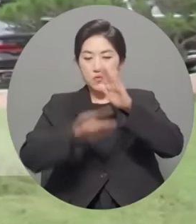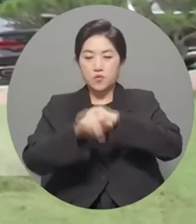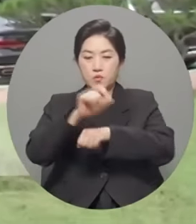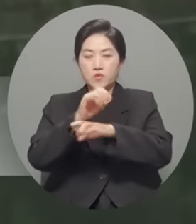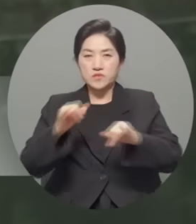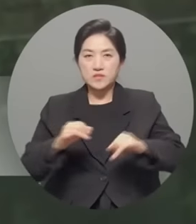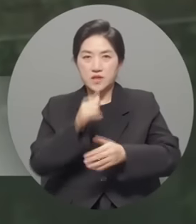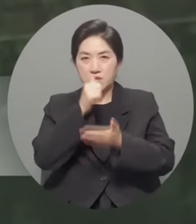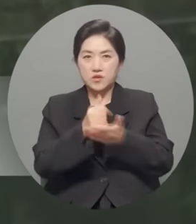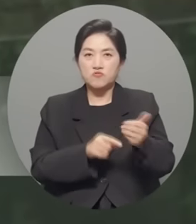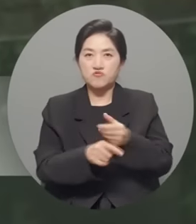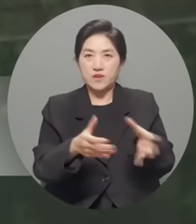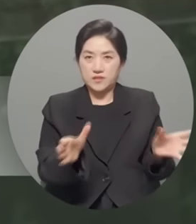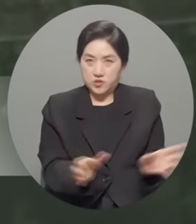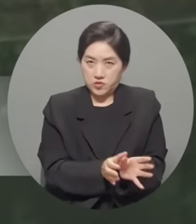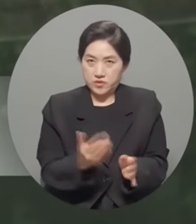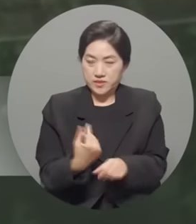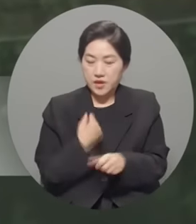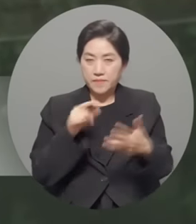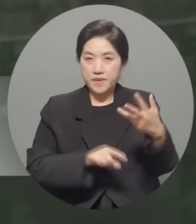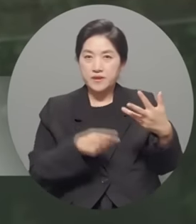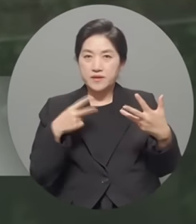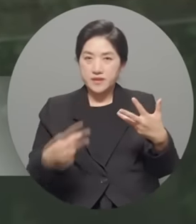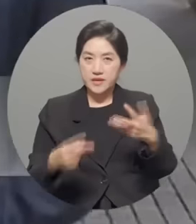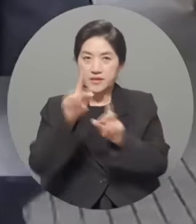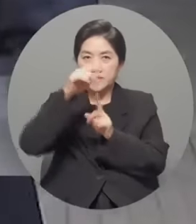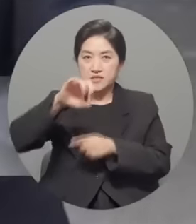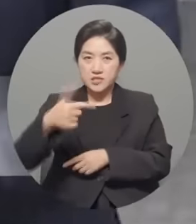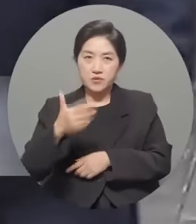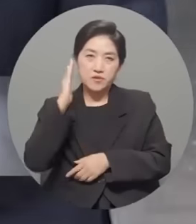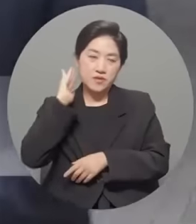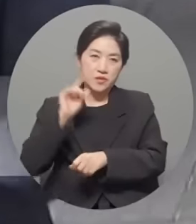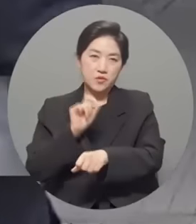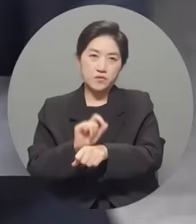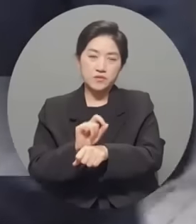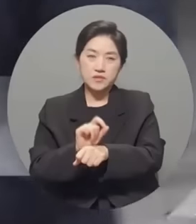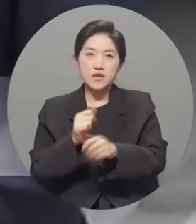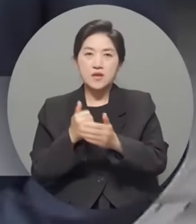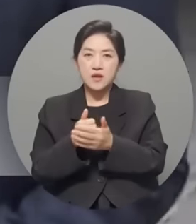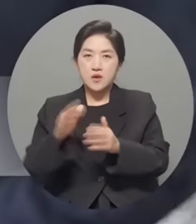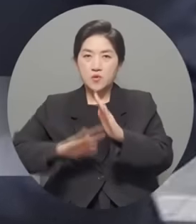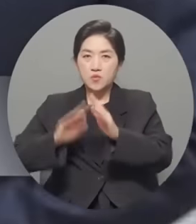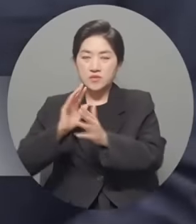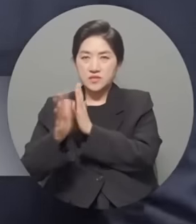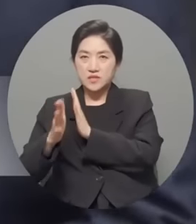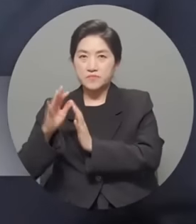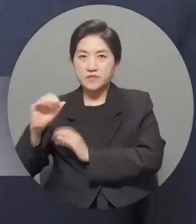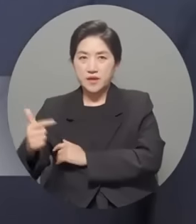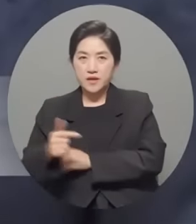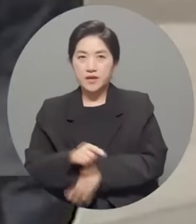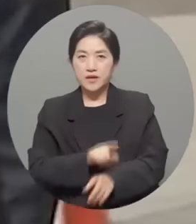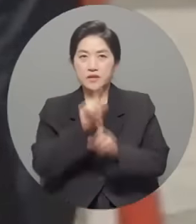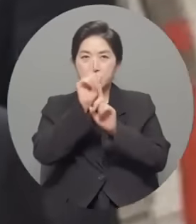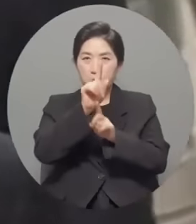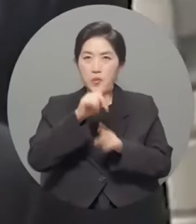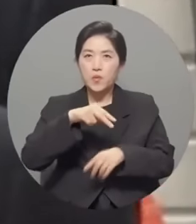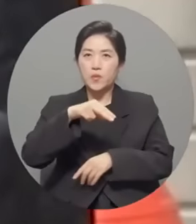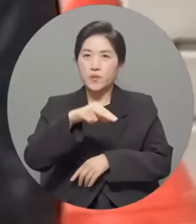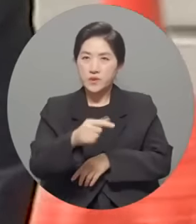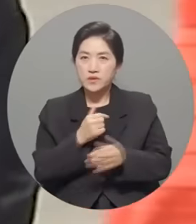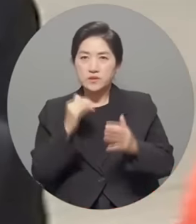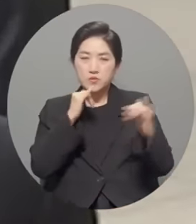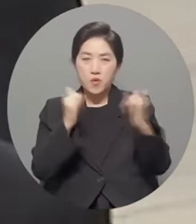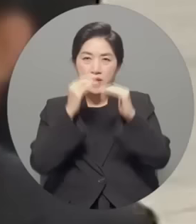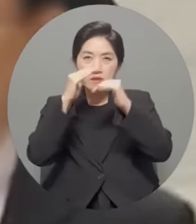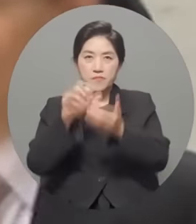고위공직자범죄수사처는 지난해 8월 2일 이시원 대통령실 공직기강 비서관이 유재은 국방부 법무관리관과 통화한 내역을 확보했습니다.